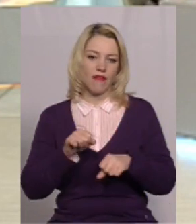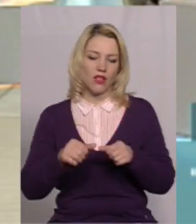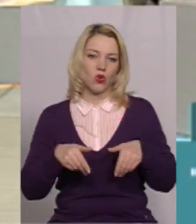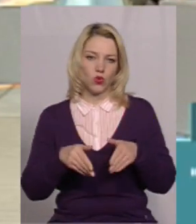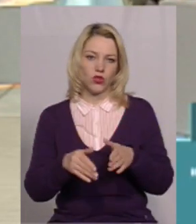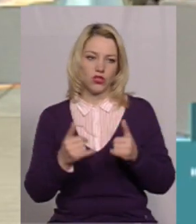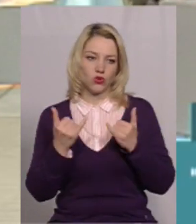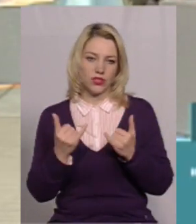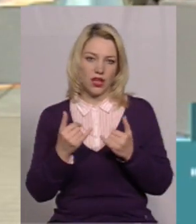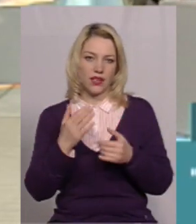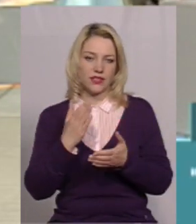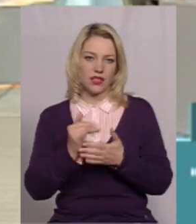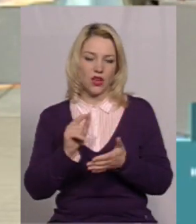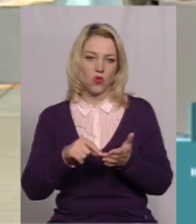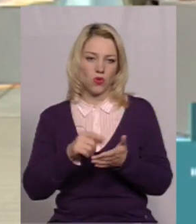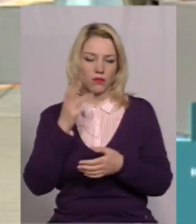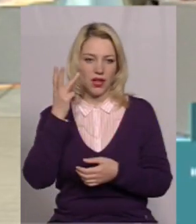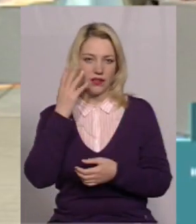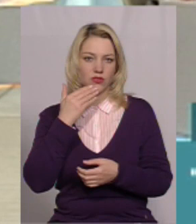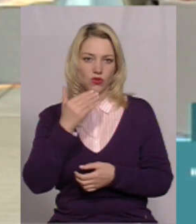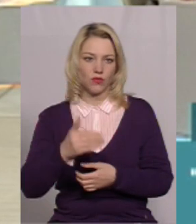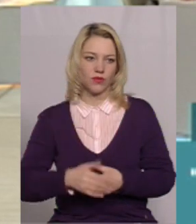велодоріжок зараз є у Хмельницькому?